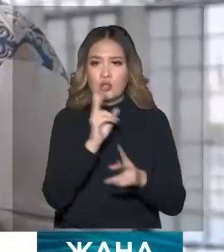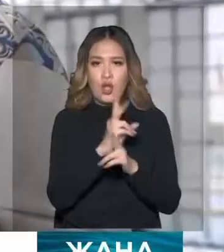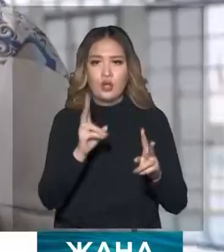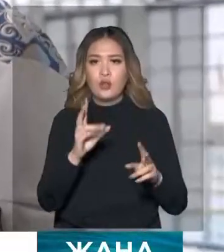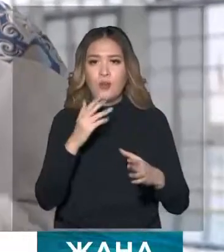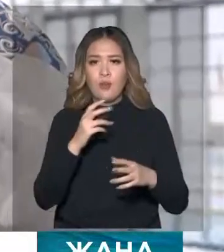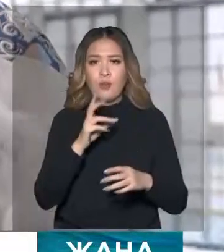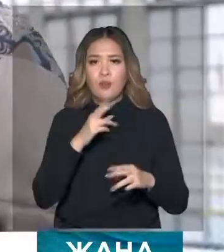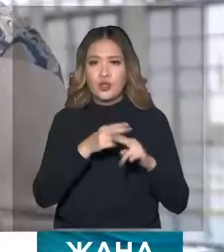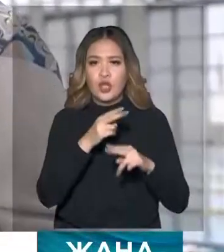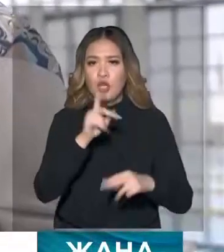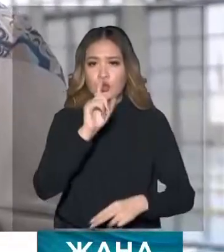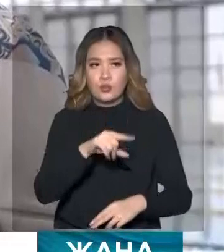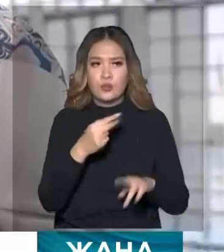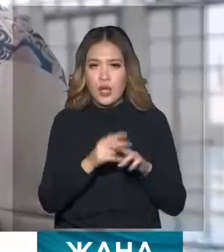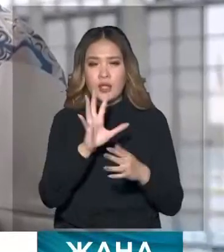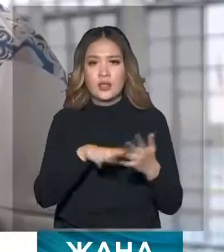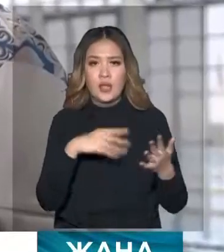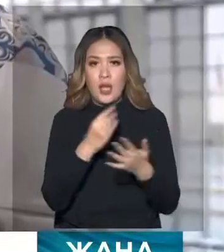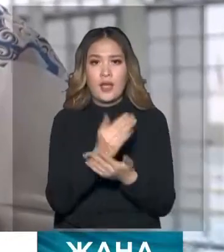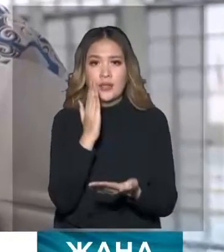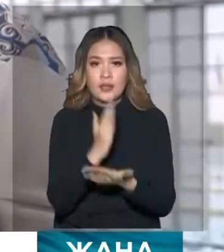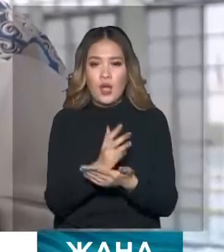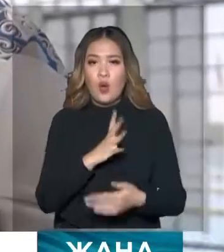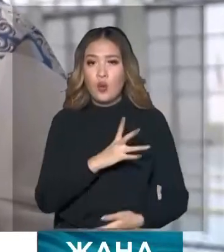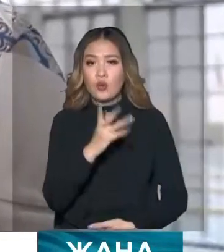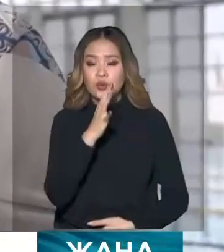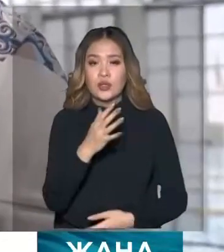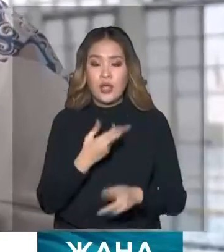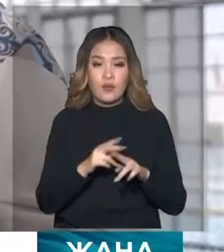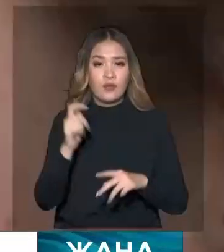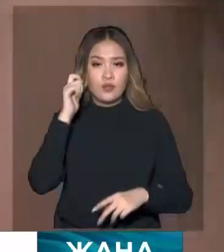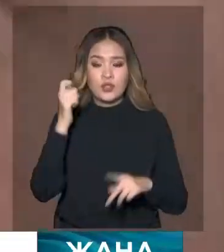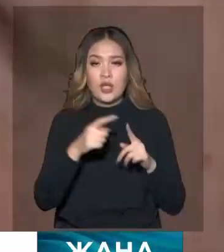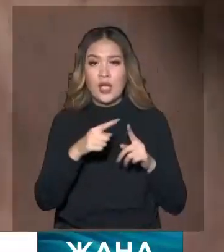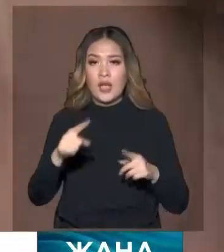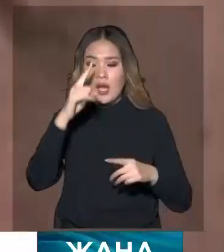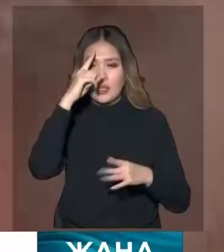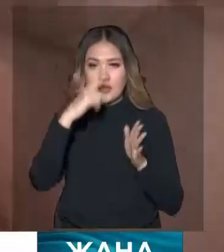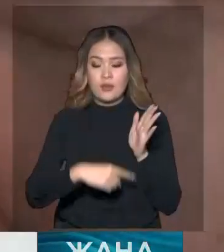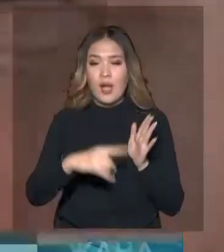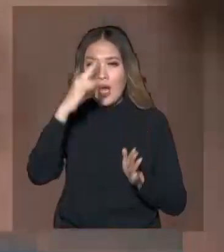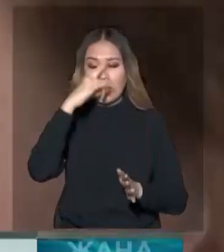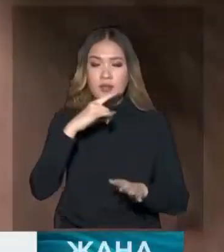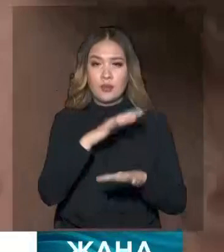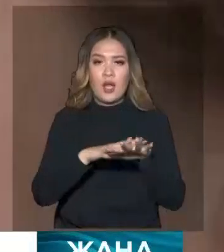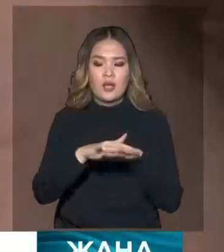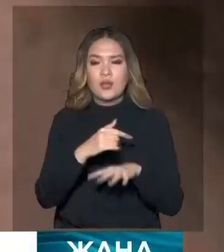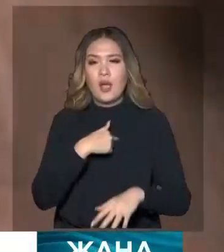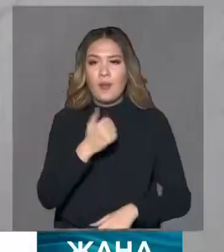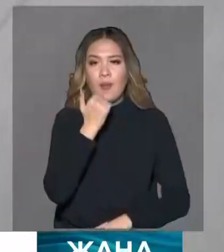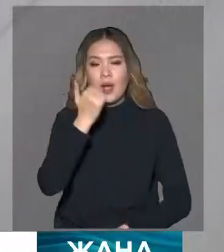Мен әрдайым осы ұстаныммен келе жатырмын. Осы жасқа жеткенімше маған сенім артқан қазақ халқына бапкеріме алғысым